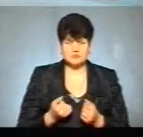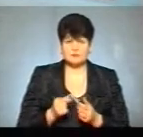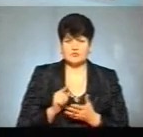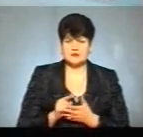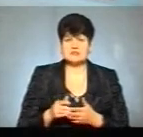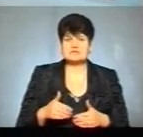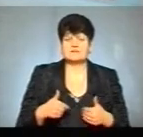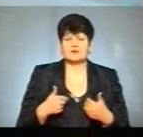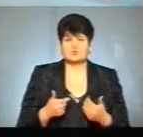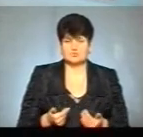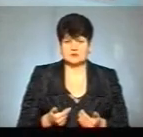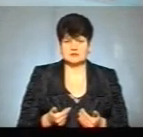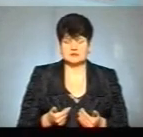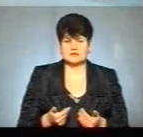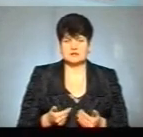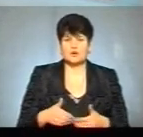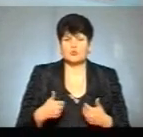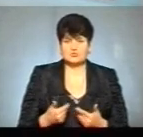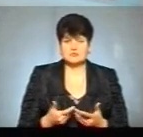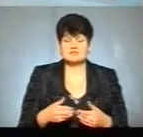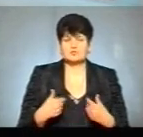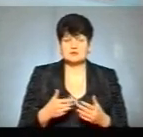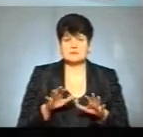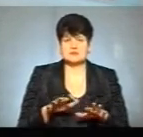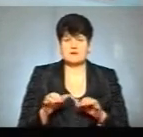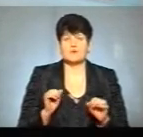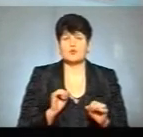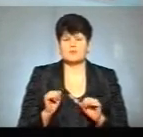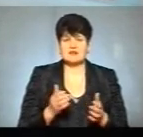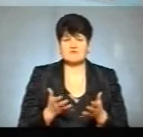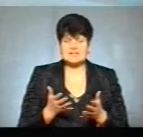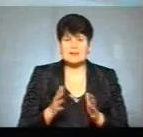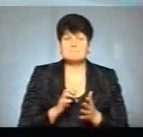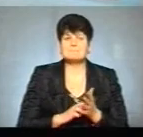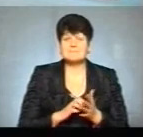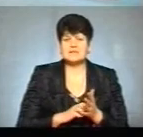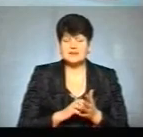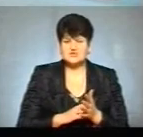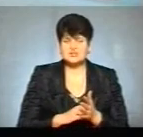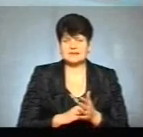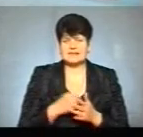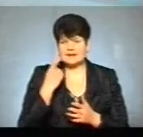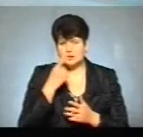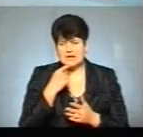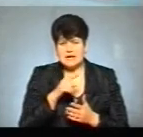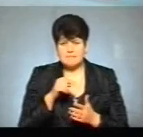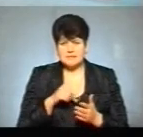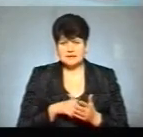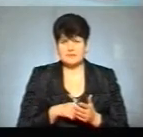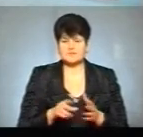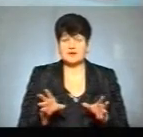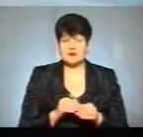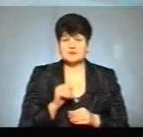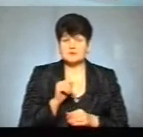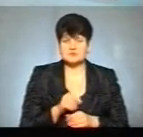до рекомендую звернутися до місцевого управління соціального захисту, вияснити причини, якщо можливо індивідуальне якесь питання. Але разом з тим